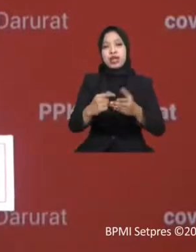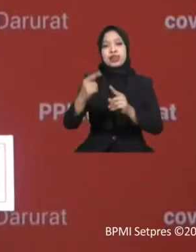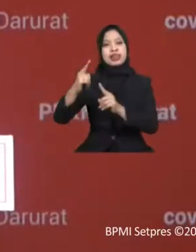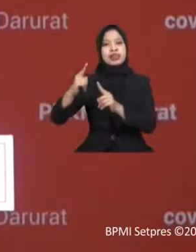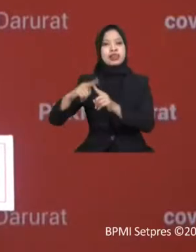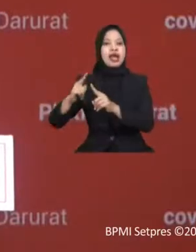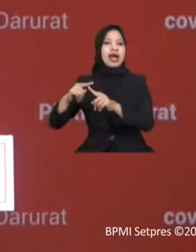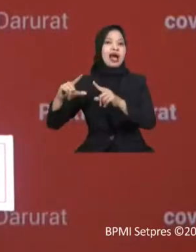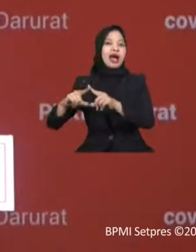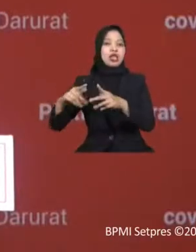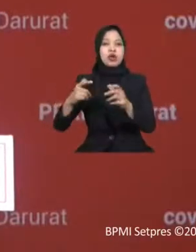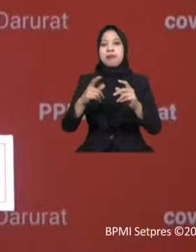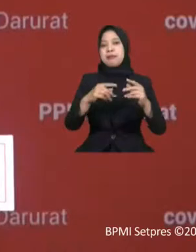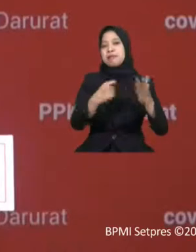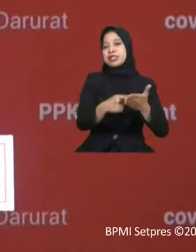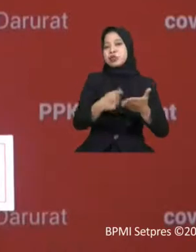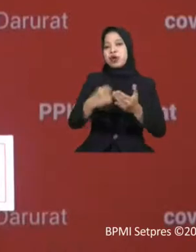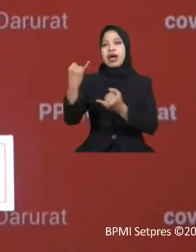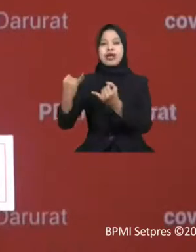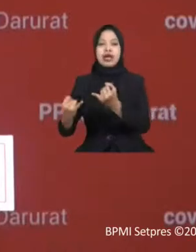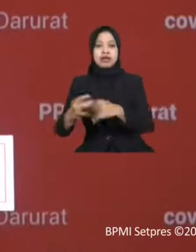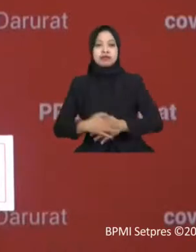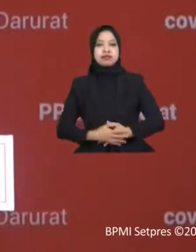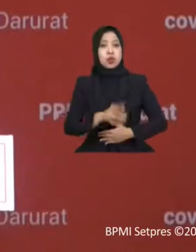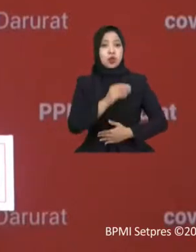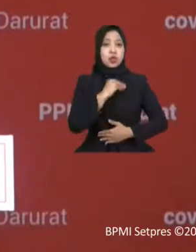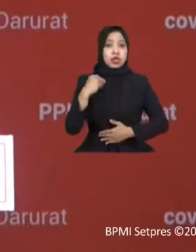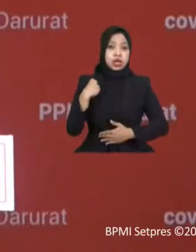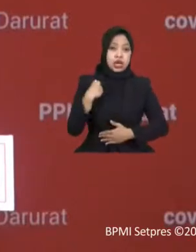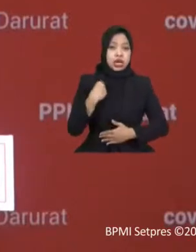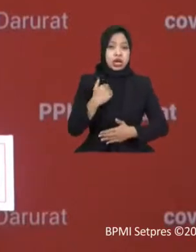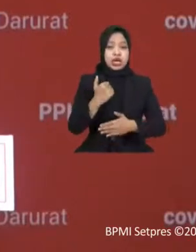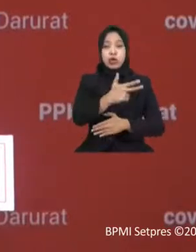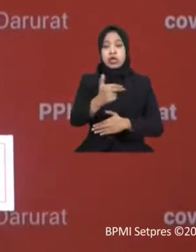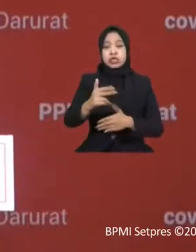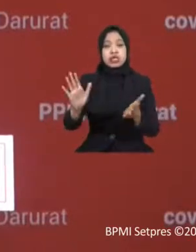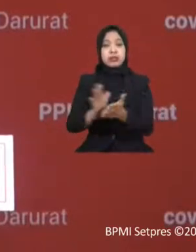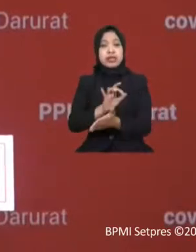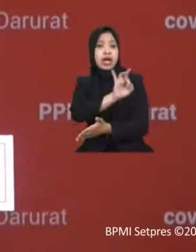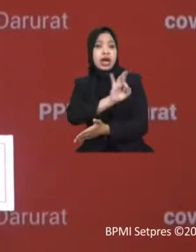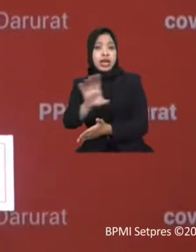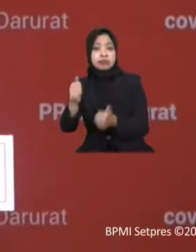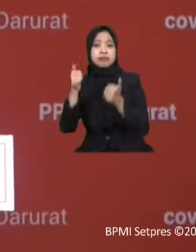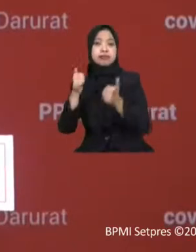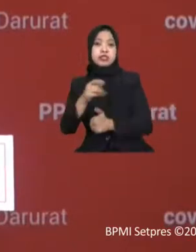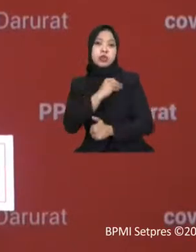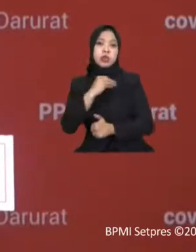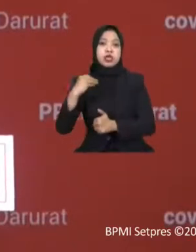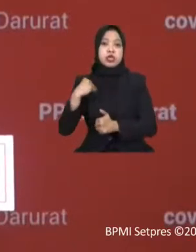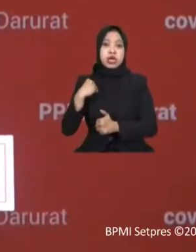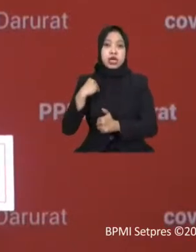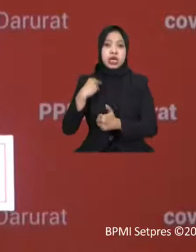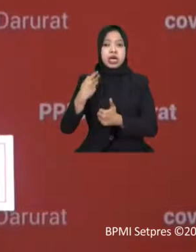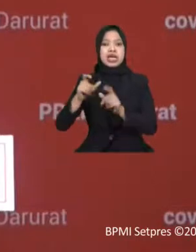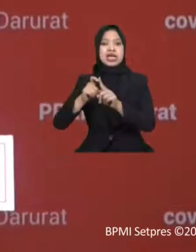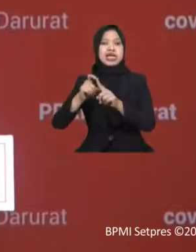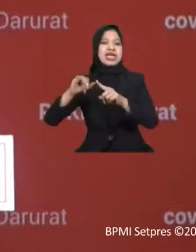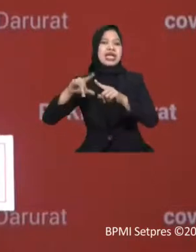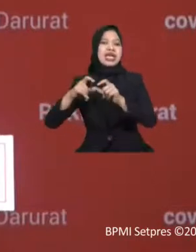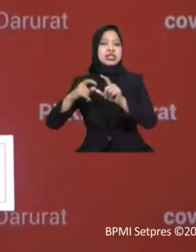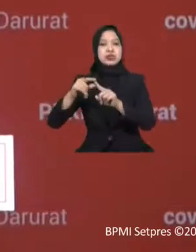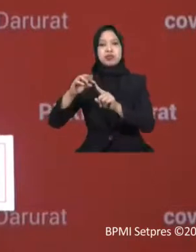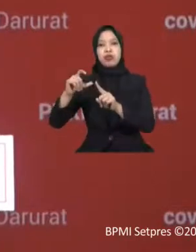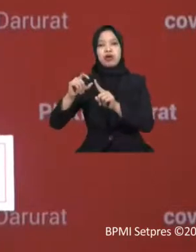akhir selain dokter di dalam negeri dibuka juga kesempatan untuk dokter diaspora yang